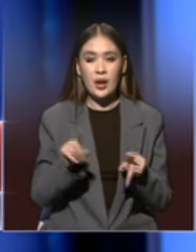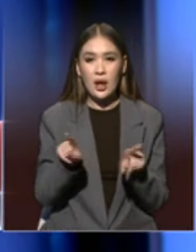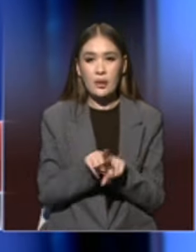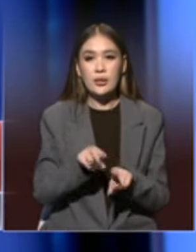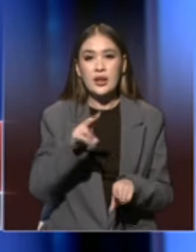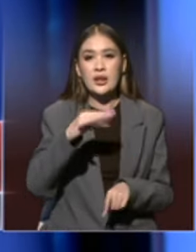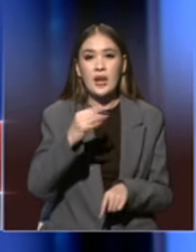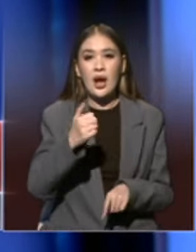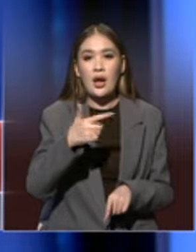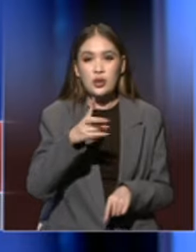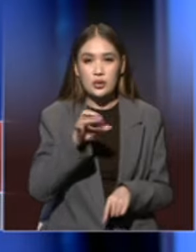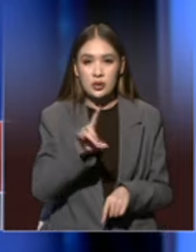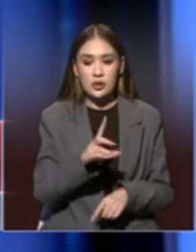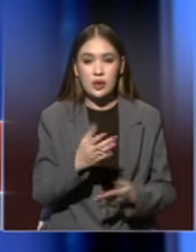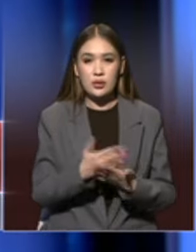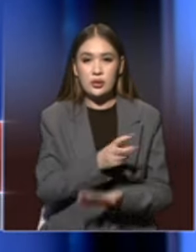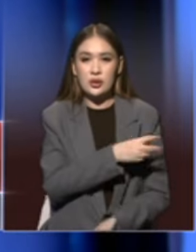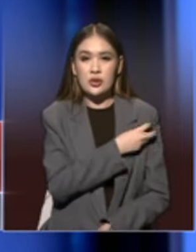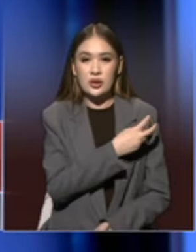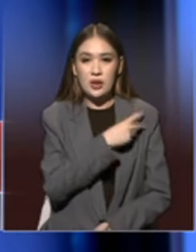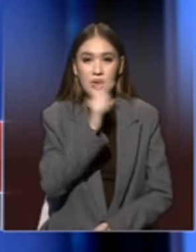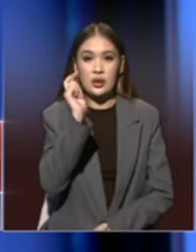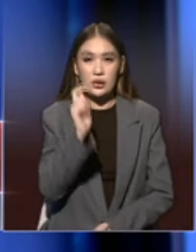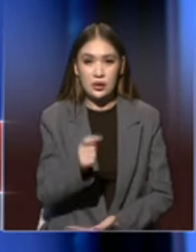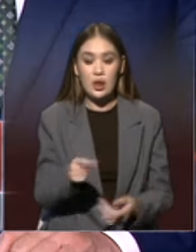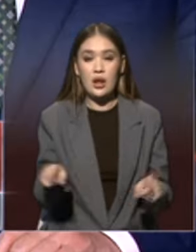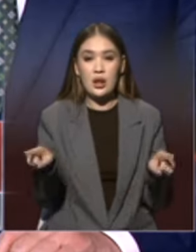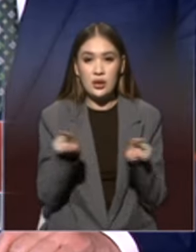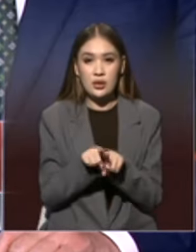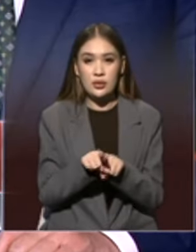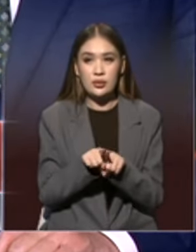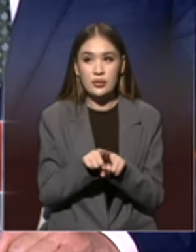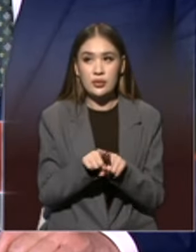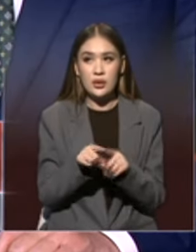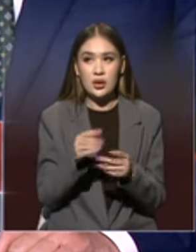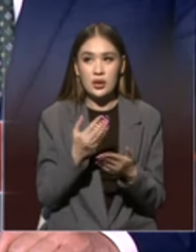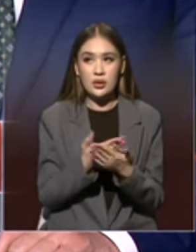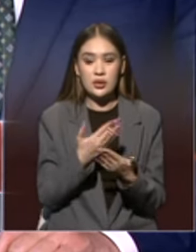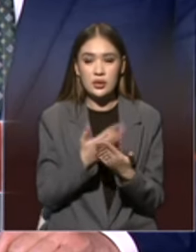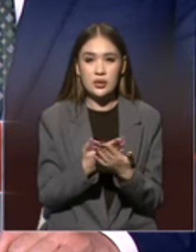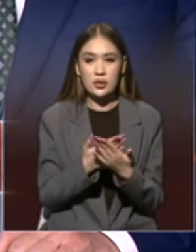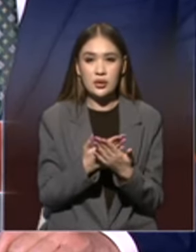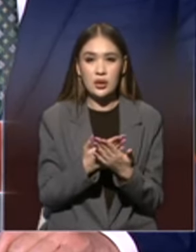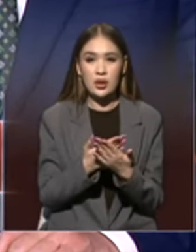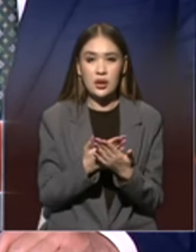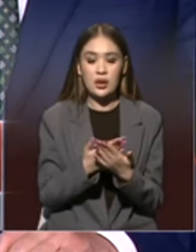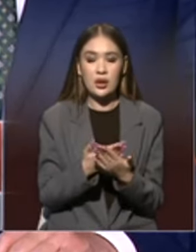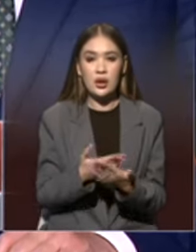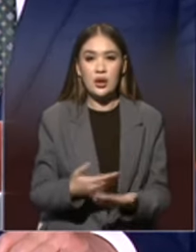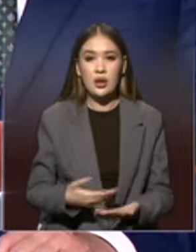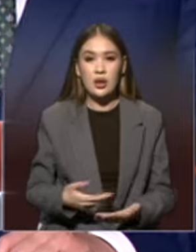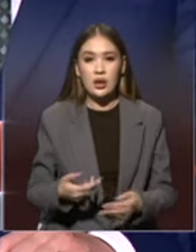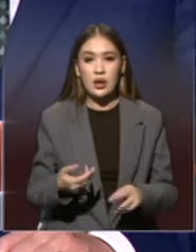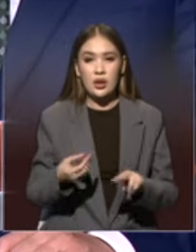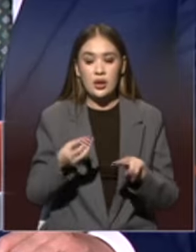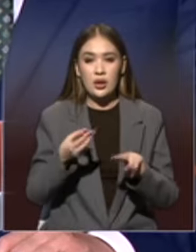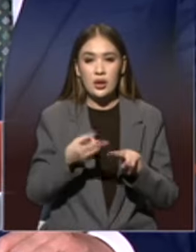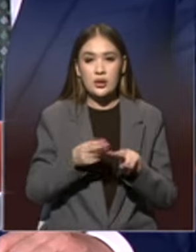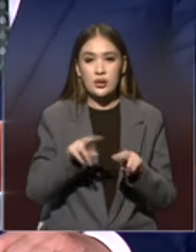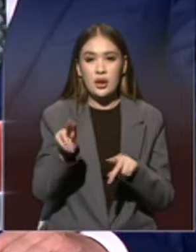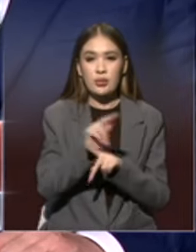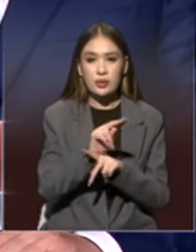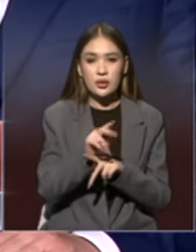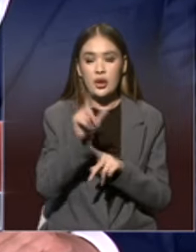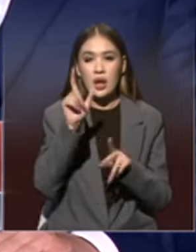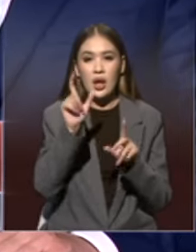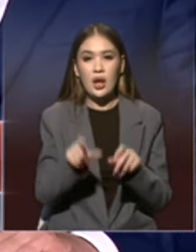ғой. Мысалы үшін дәрігер келіп диагноз айтады. Иә. Сенен ИВЛ-ді алып тастау керек, сен демала аласың дейді. Иә. Жоқ, мен ИВЛ-мен жатамын дейді. Жоқ, ол